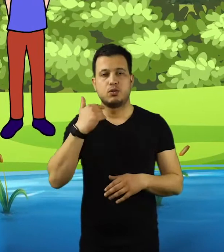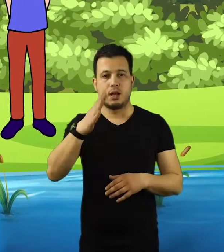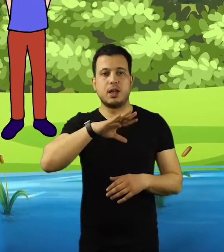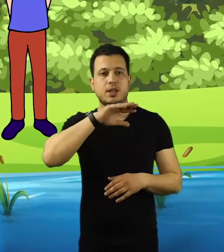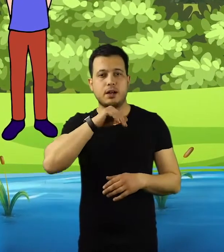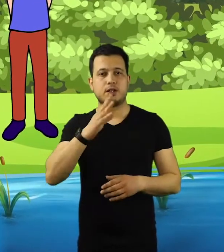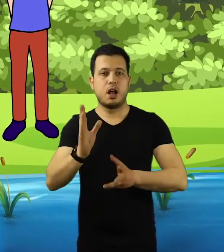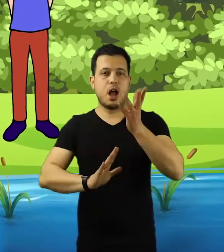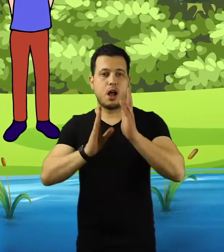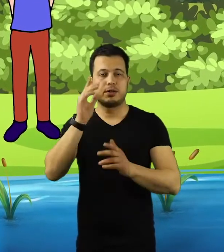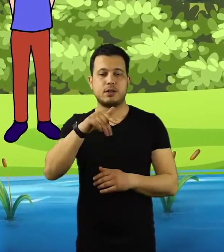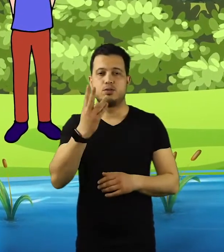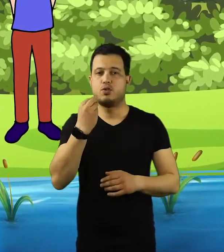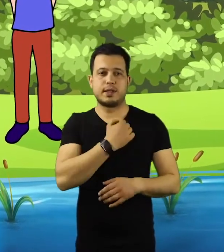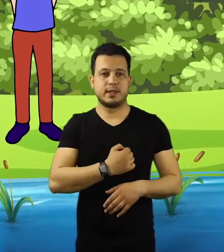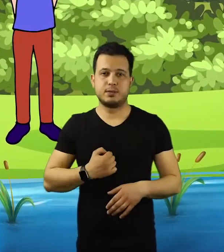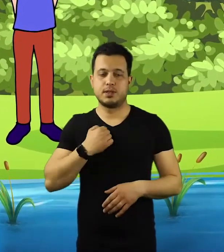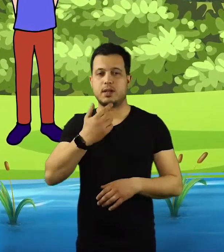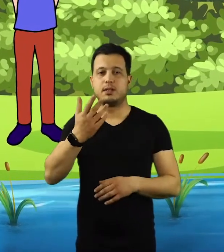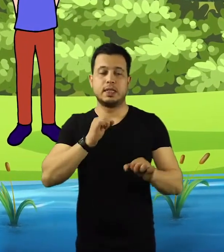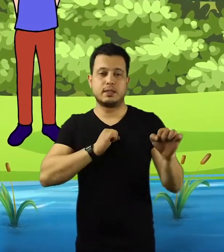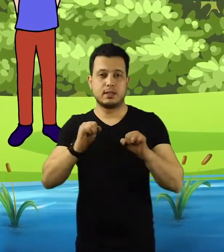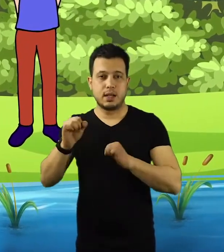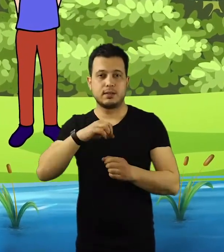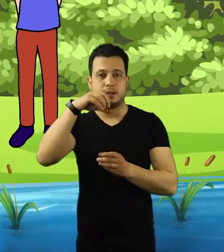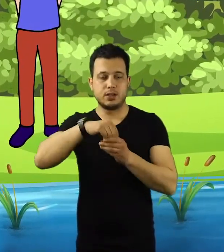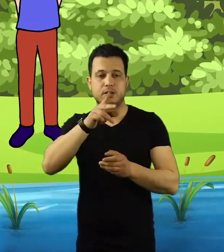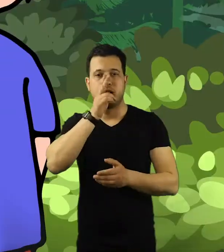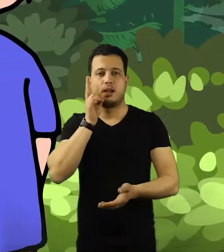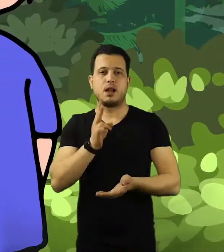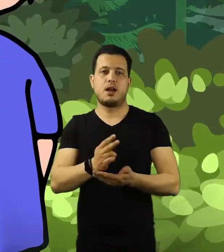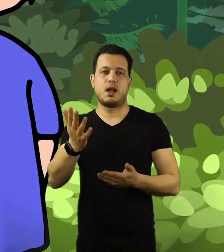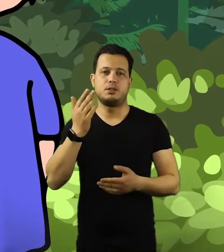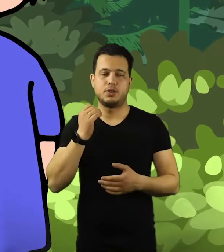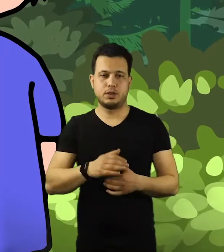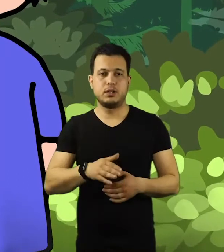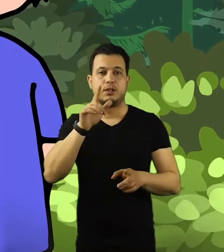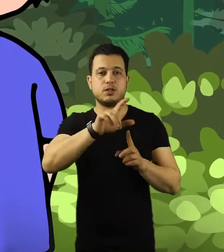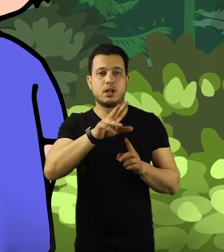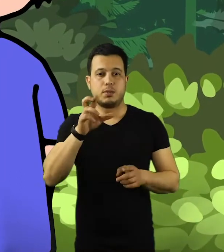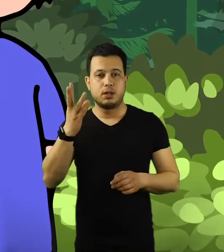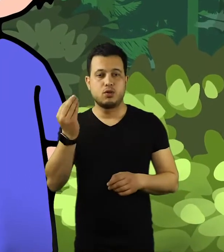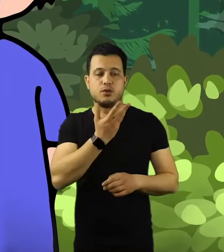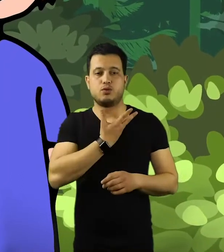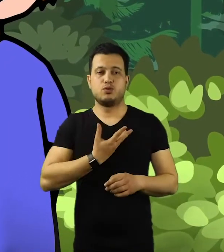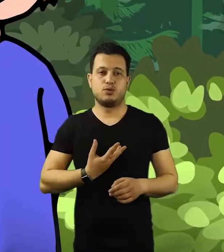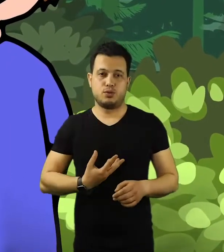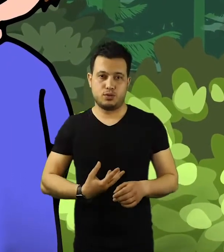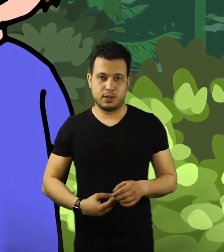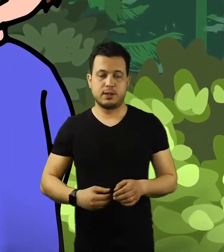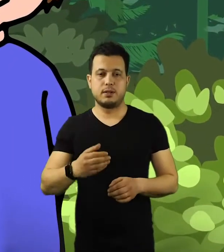ağaçlar da bu duruma çok sinirlendikleri için Böyle bir karar almışlar Çınar ve Pınar bu duruma çok üzüldüler